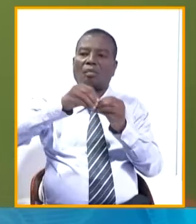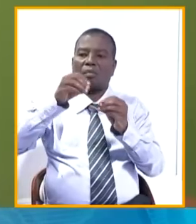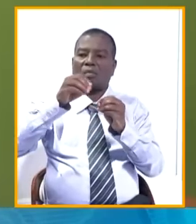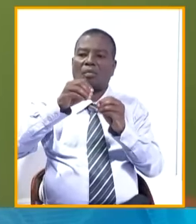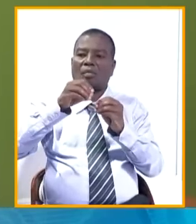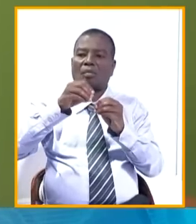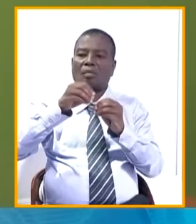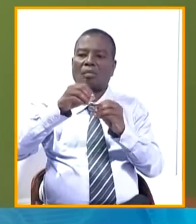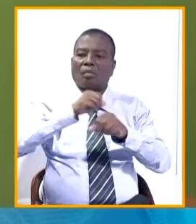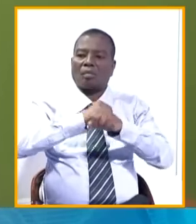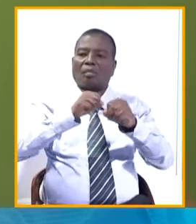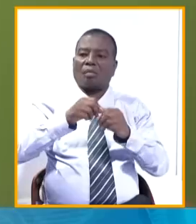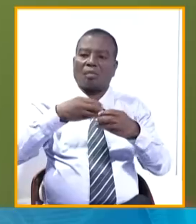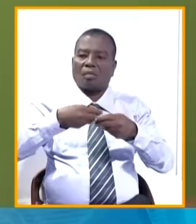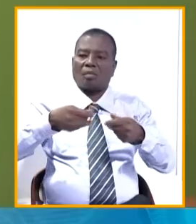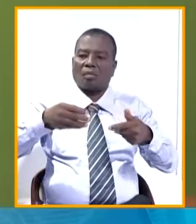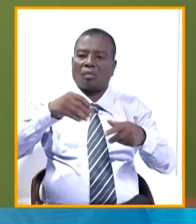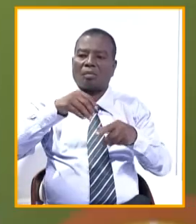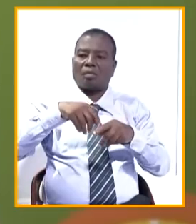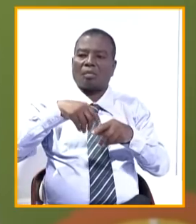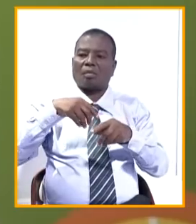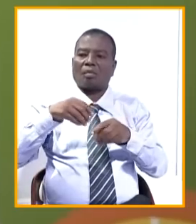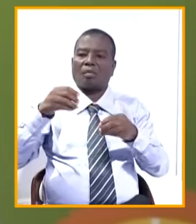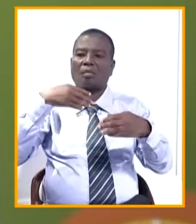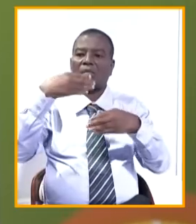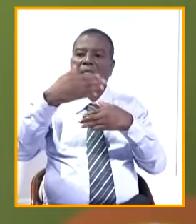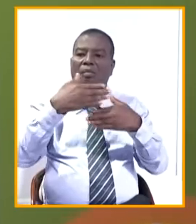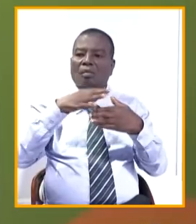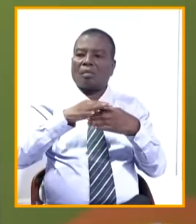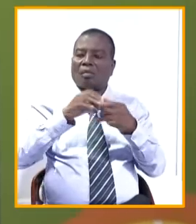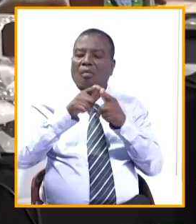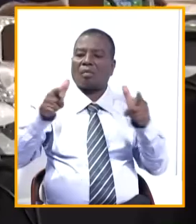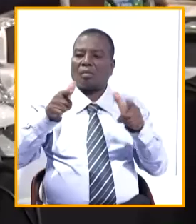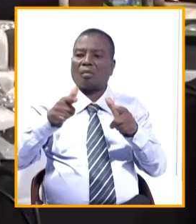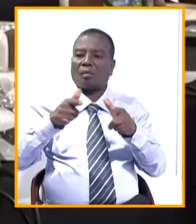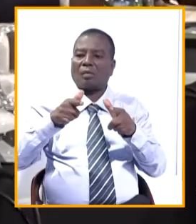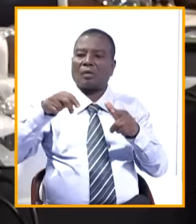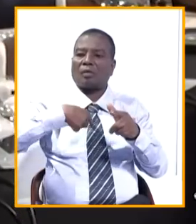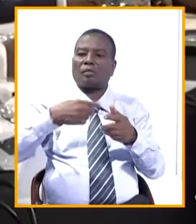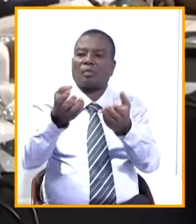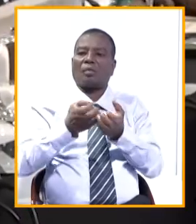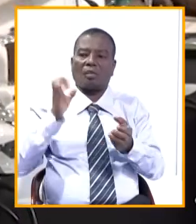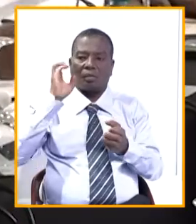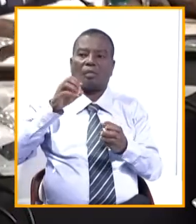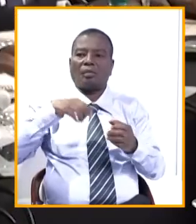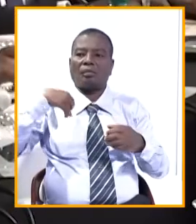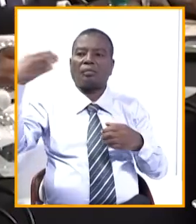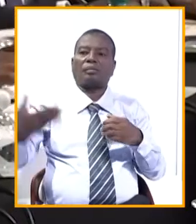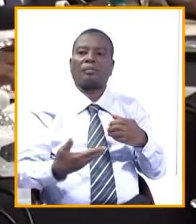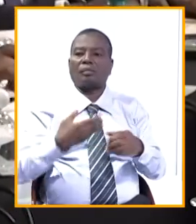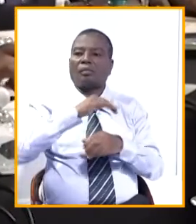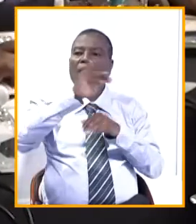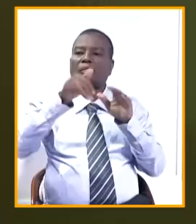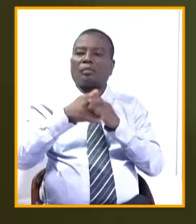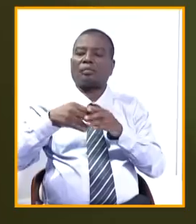sécurisation foncière qui conditionne notamment un accès élargi au financement bancaire. Je voudrais vous inviter les